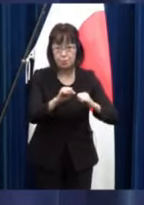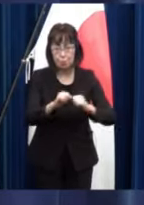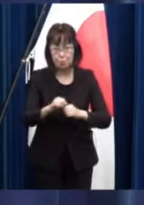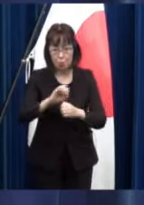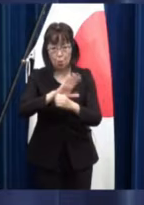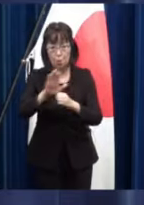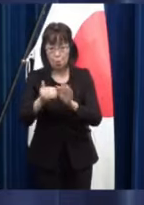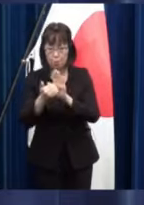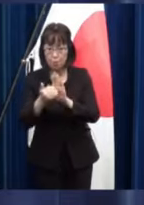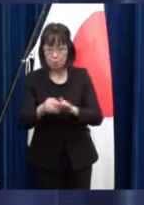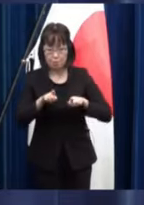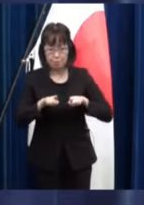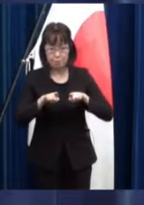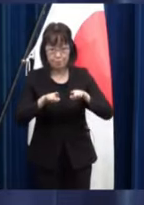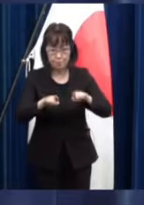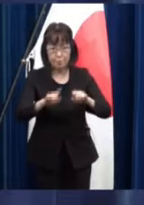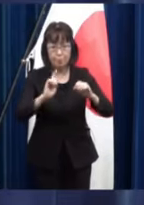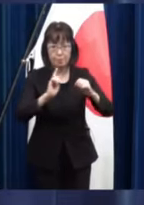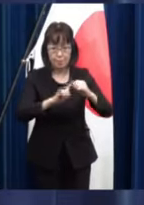を目指します。